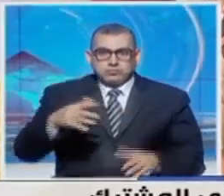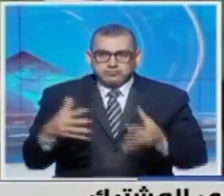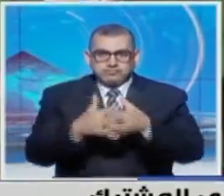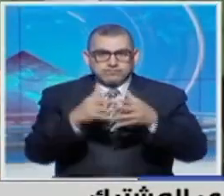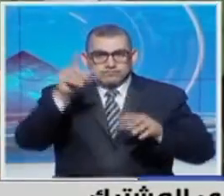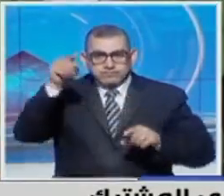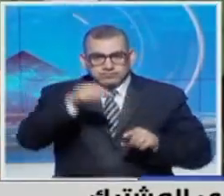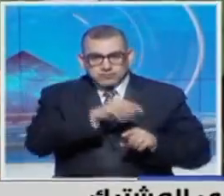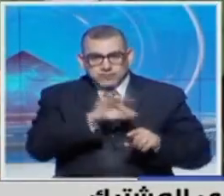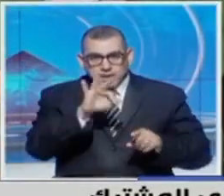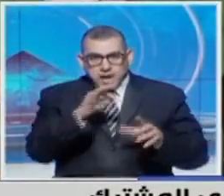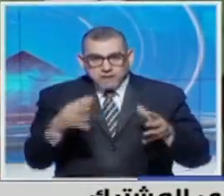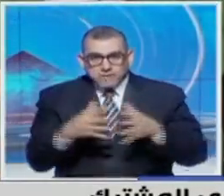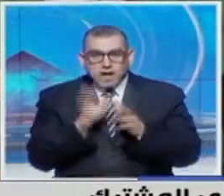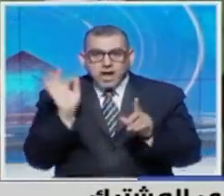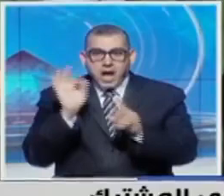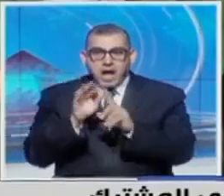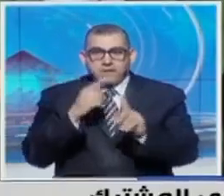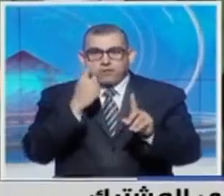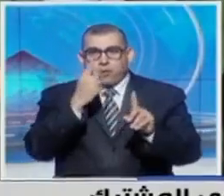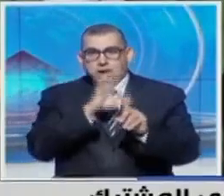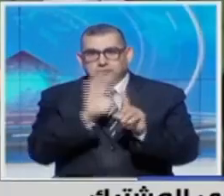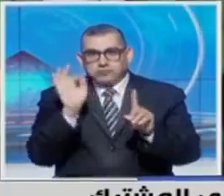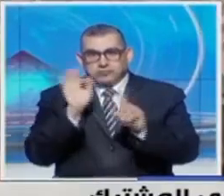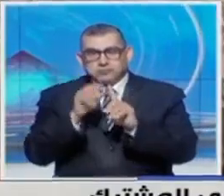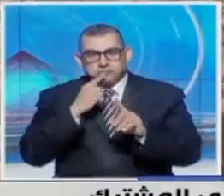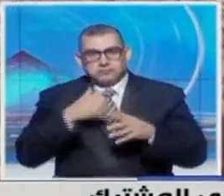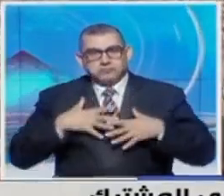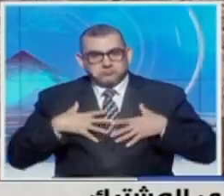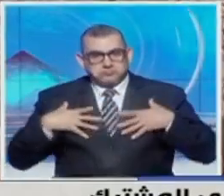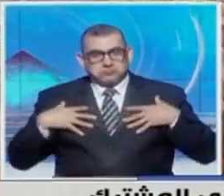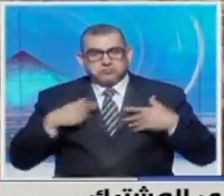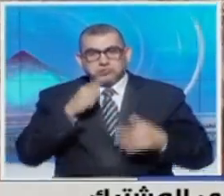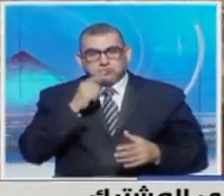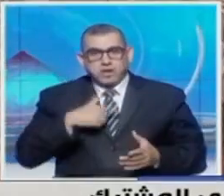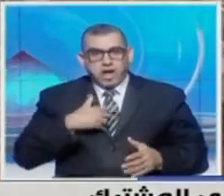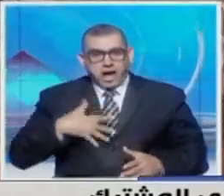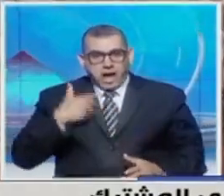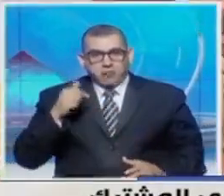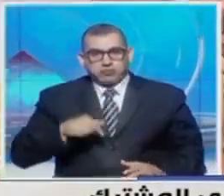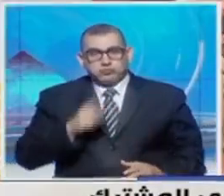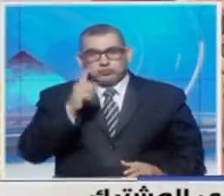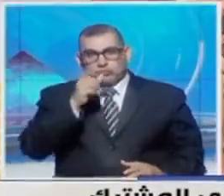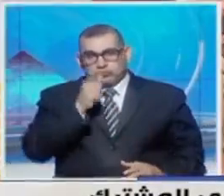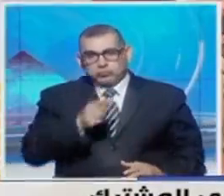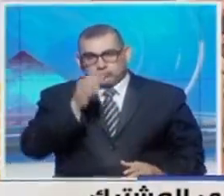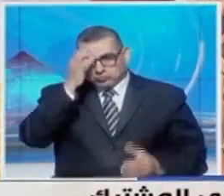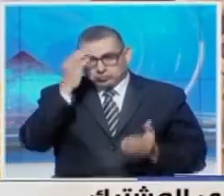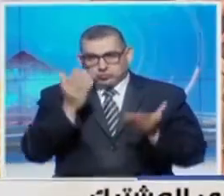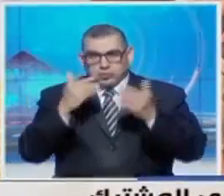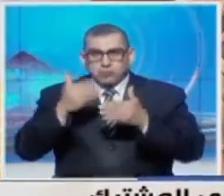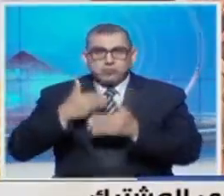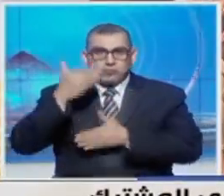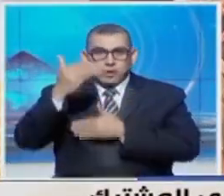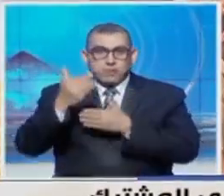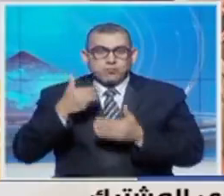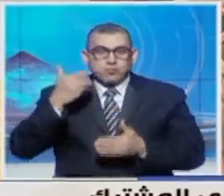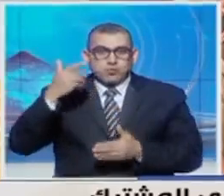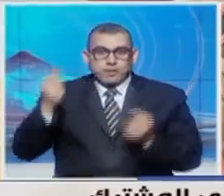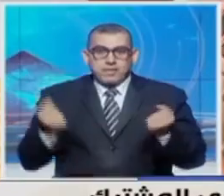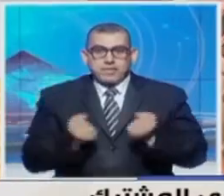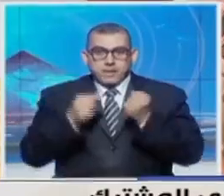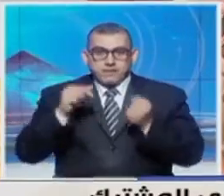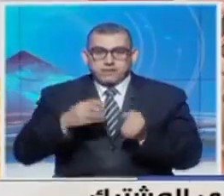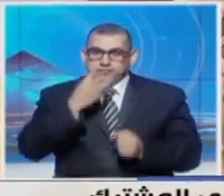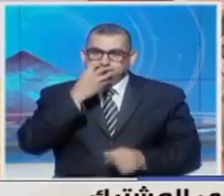هذه الأنشطة كلها في النهاية دي حاجة تساعدنا. نتمنى إن شاء الله التدريب المستقبلي كان يكون فيه